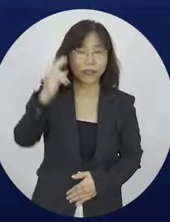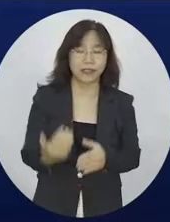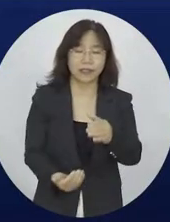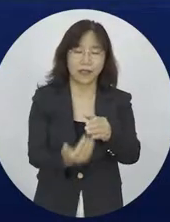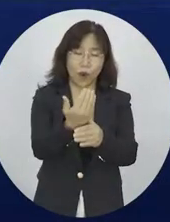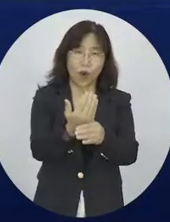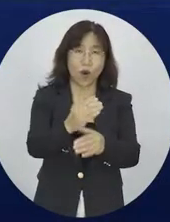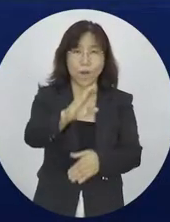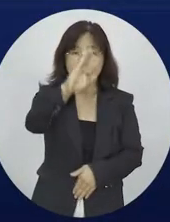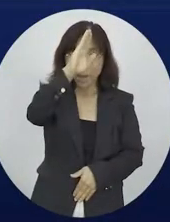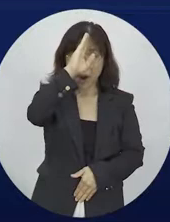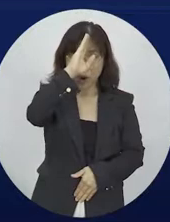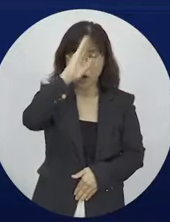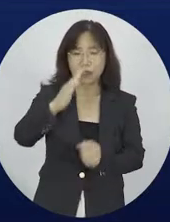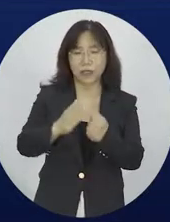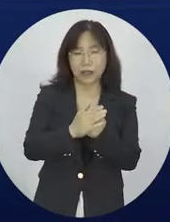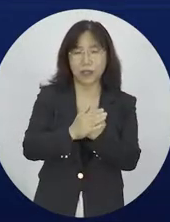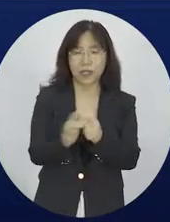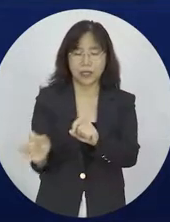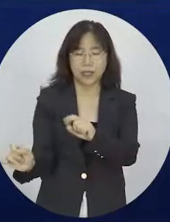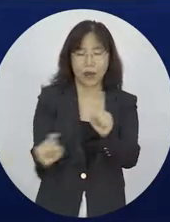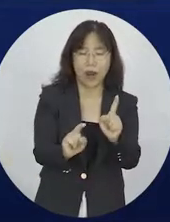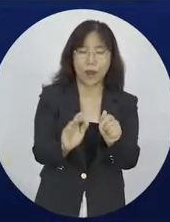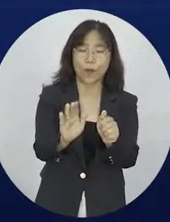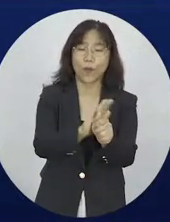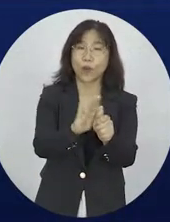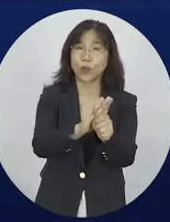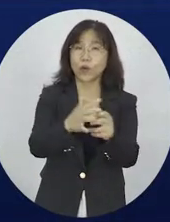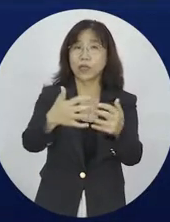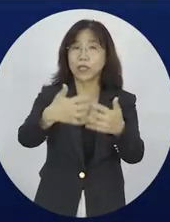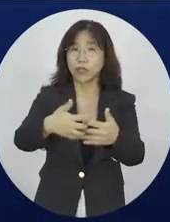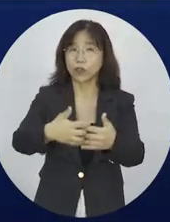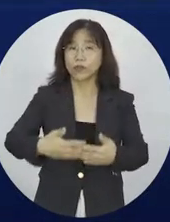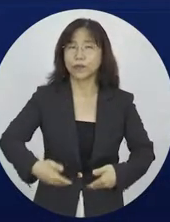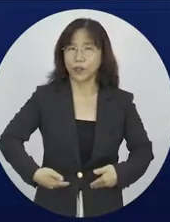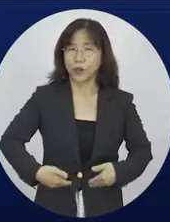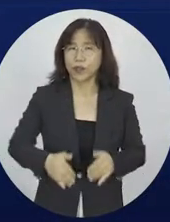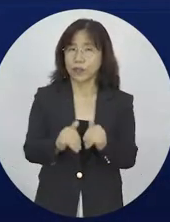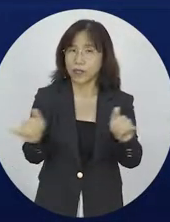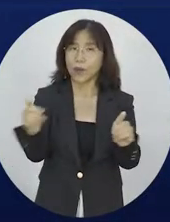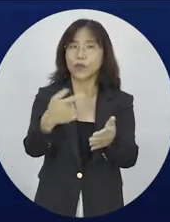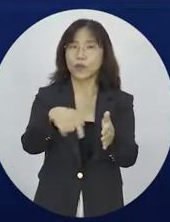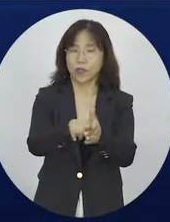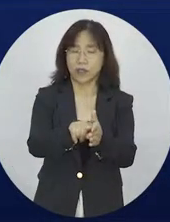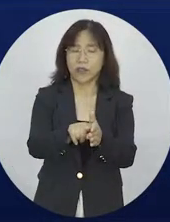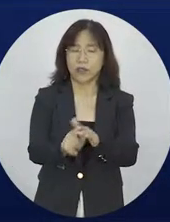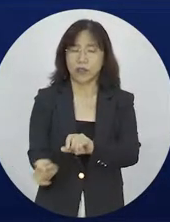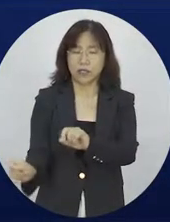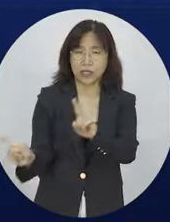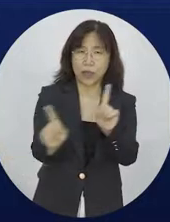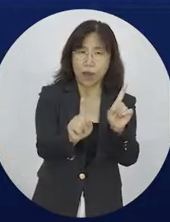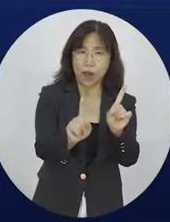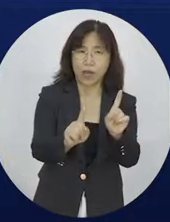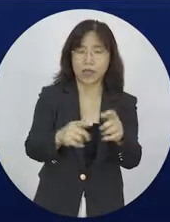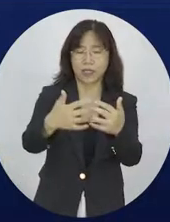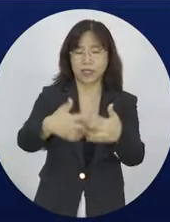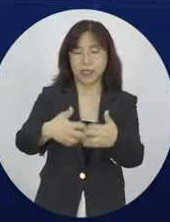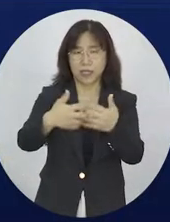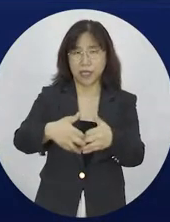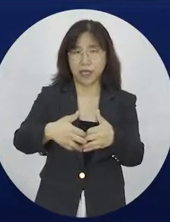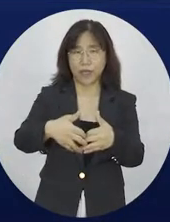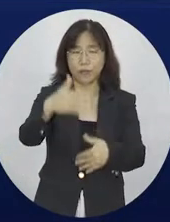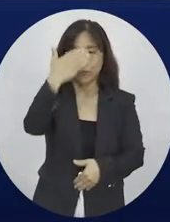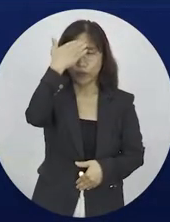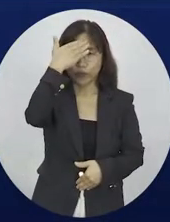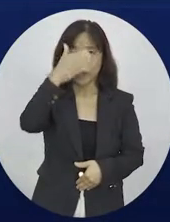갑작스러운 사고나 질병으로 재활보조기구가 필요한 구민들을 위해서 강서구에서는 재활보조기구 무료 대여